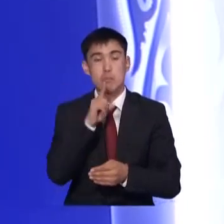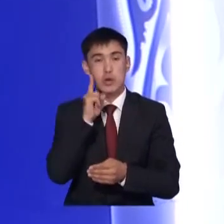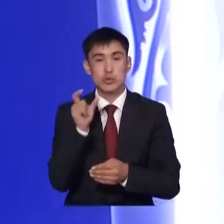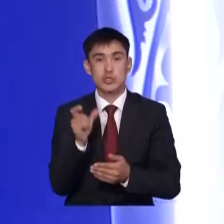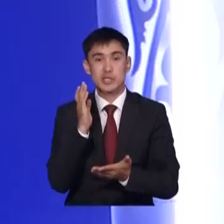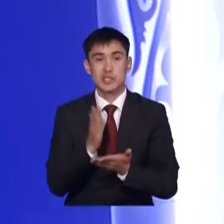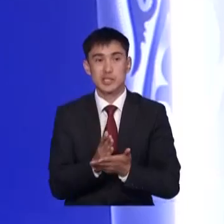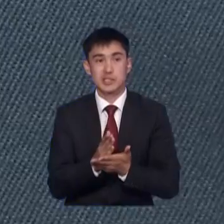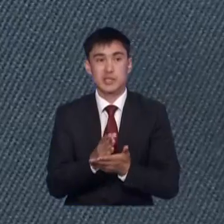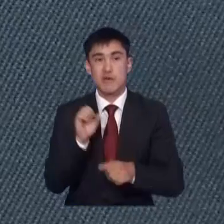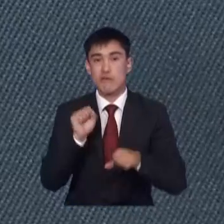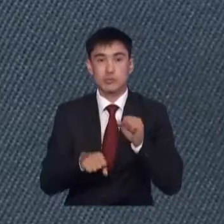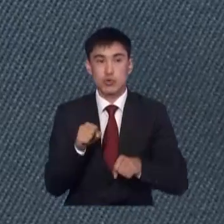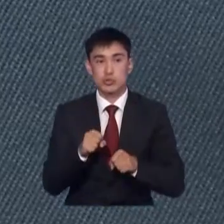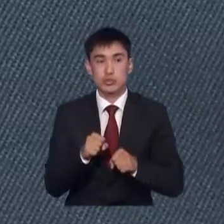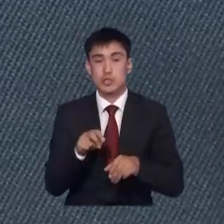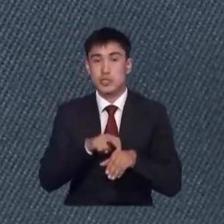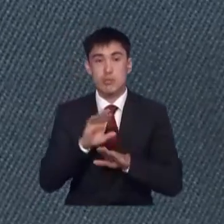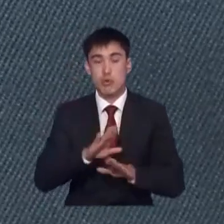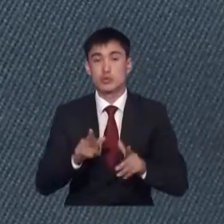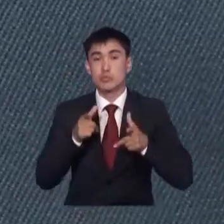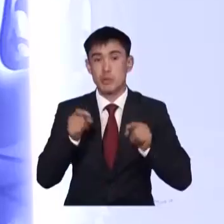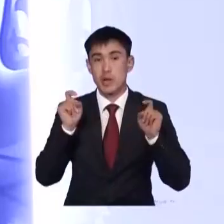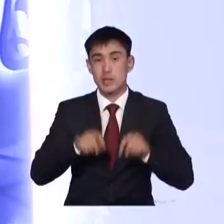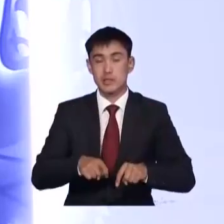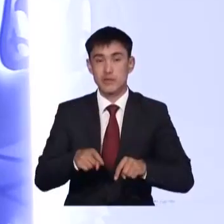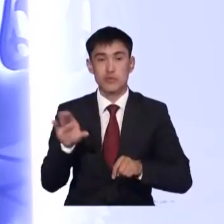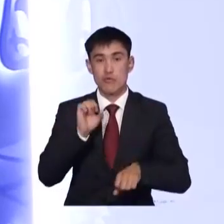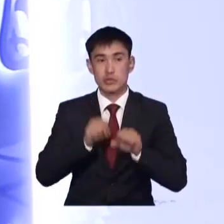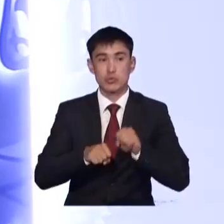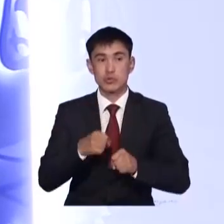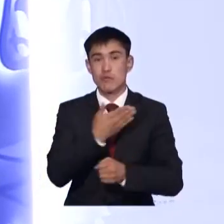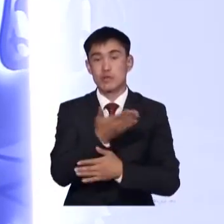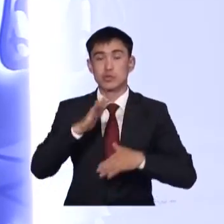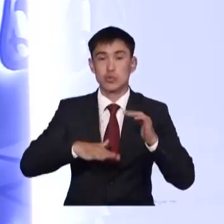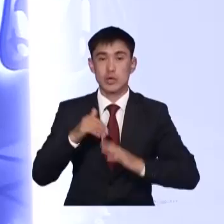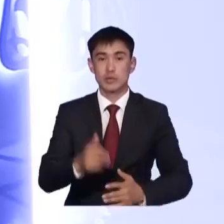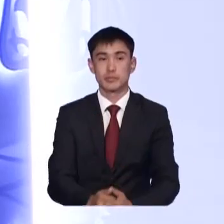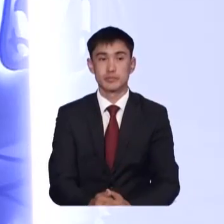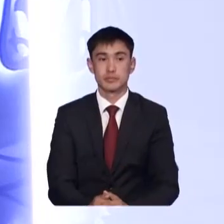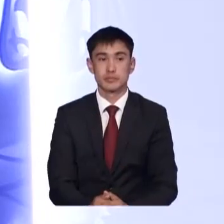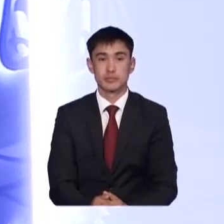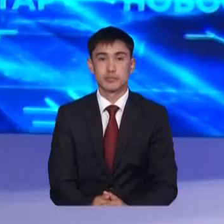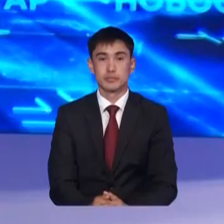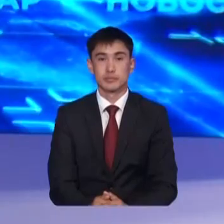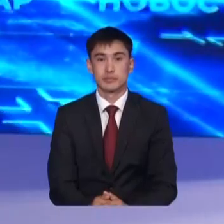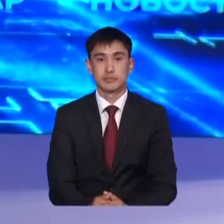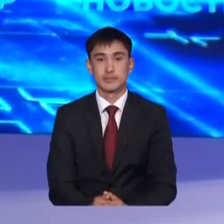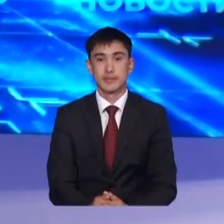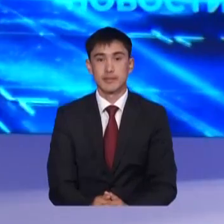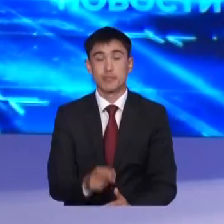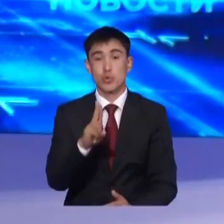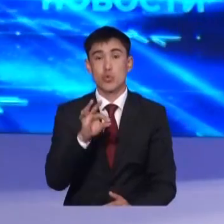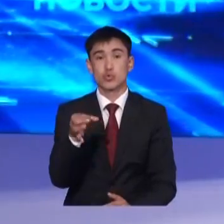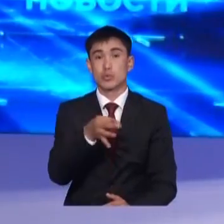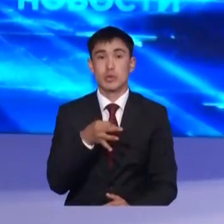ээ все возможности не бойтесь дерзайте Приходите всё возможности в ваших руках в